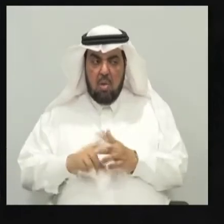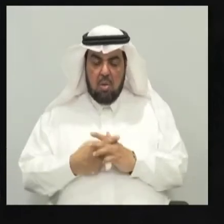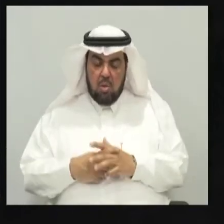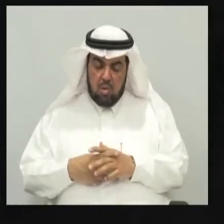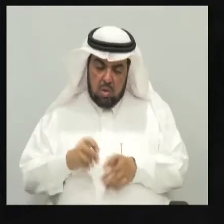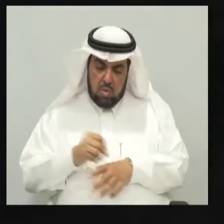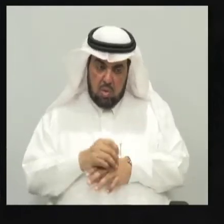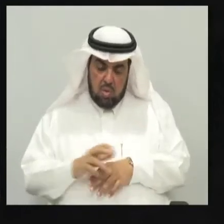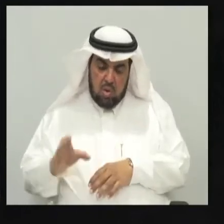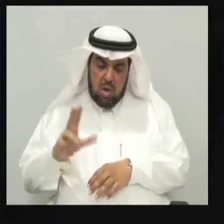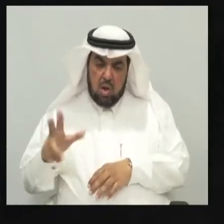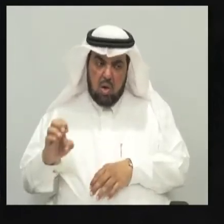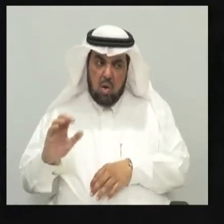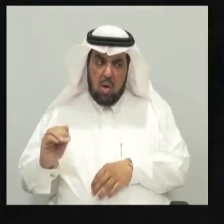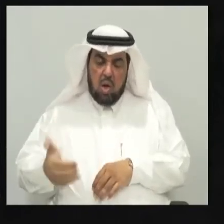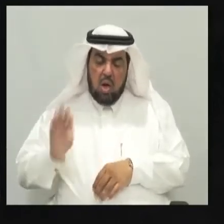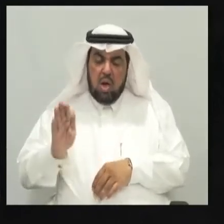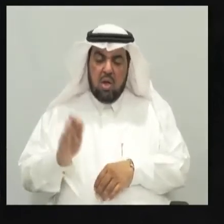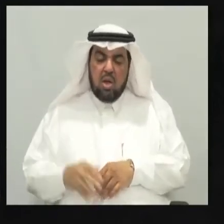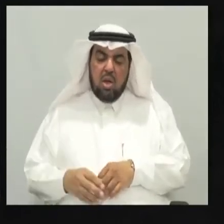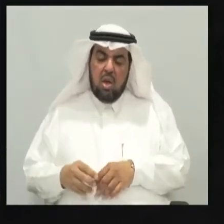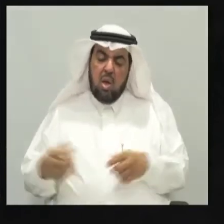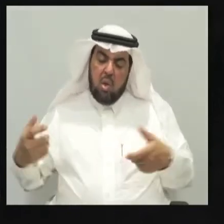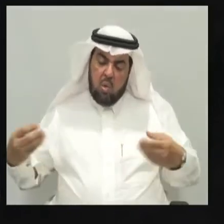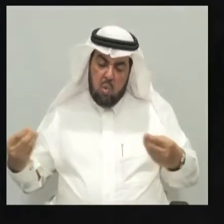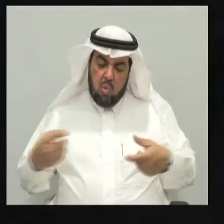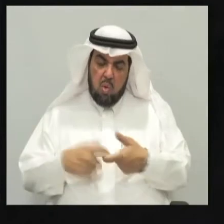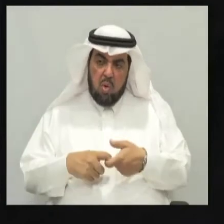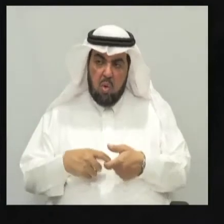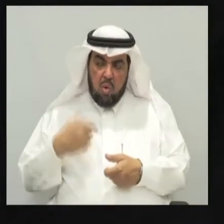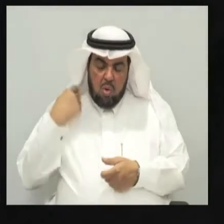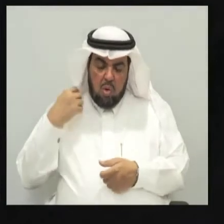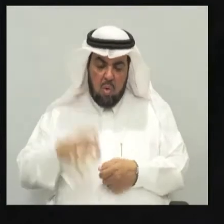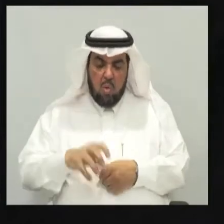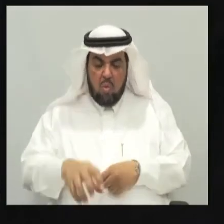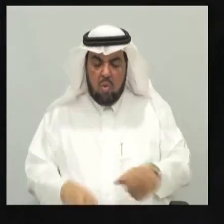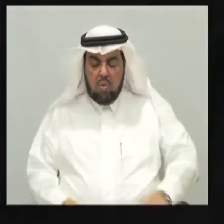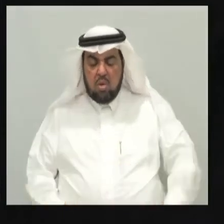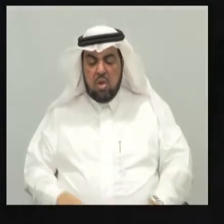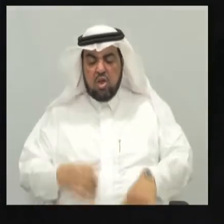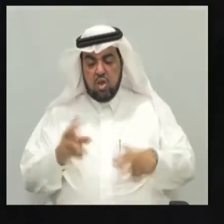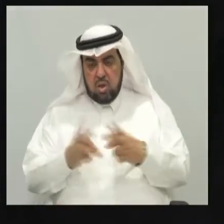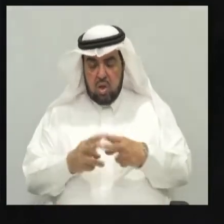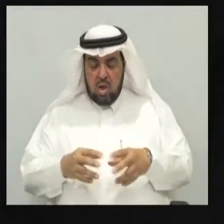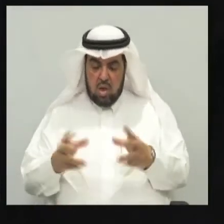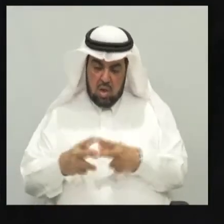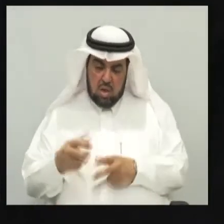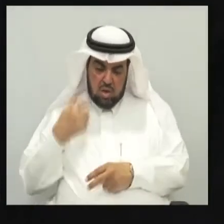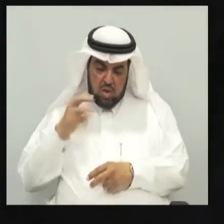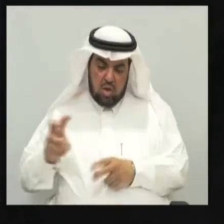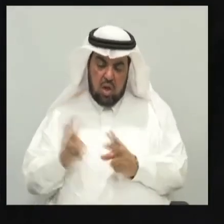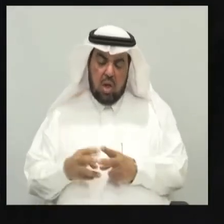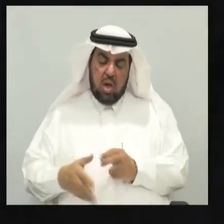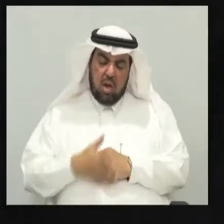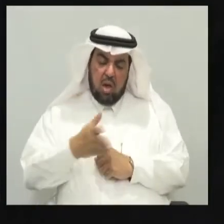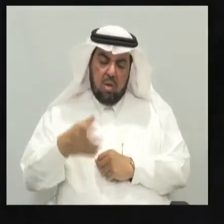عنصر النحاس. عنصر النحاس هو الذي يوصل ماذا؟ وتنتقل لنا الكهرباء من شركات الكهرباء إلى بيوتنا عبر